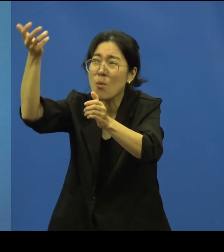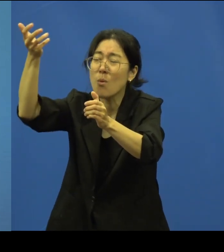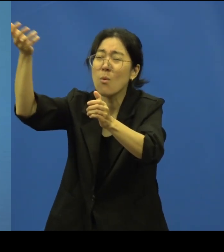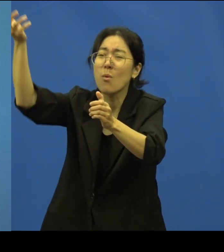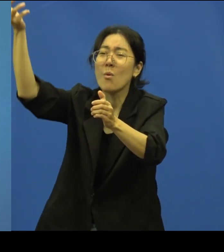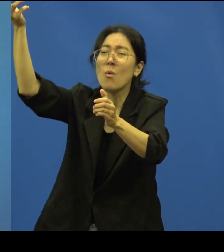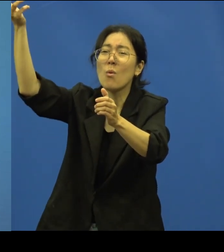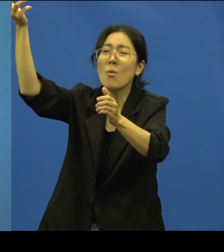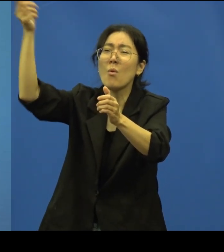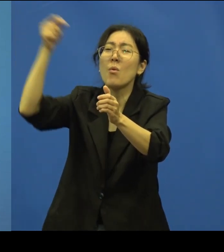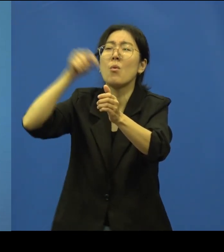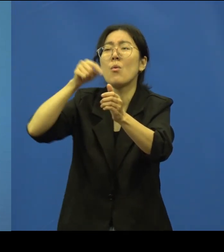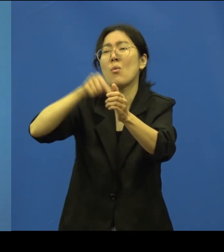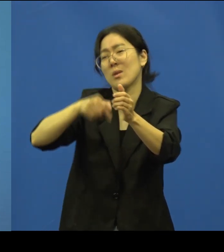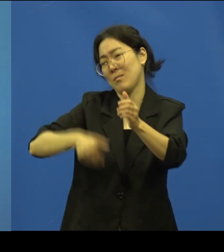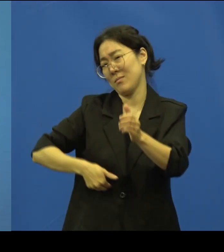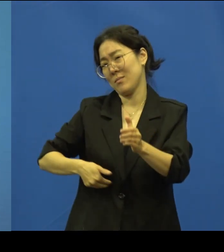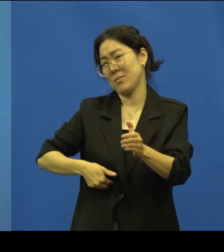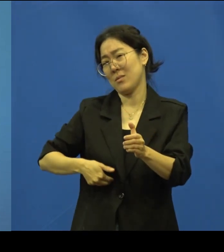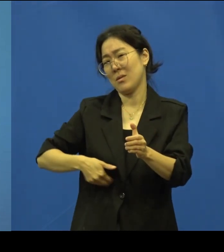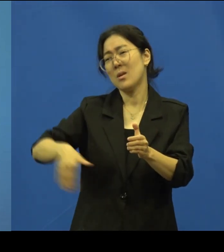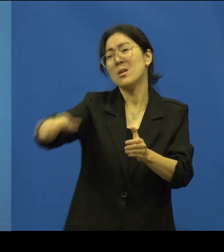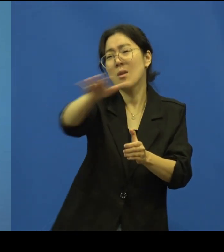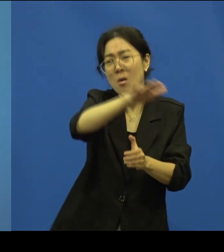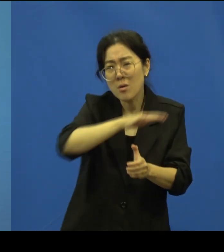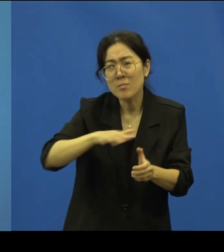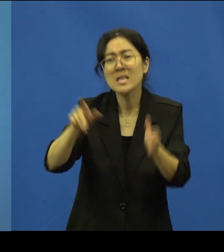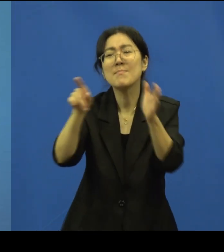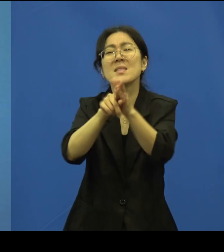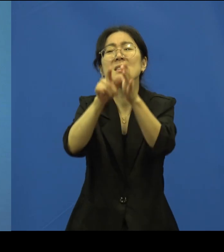항상 올려지는 그런 존재가 우리 신자인 줄로